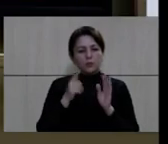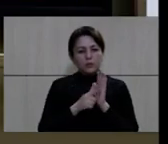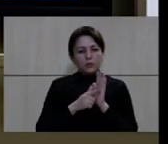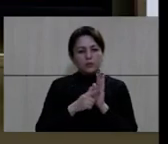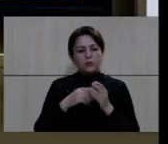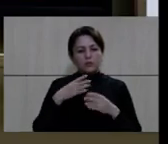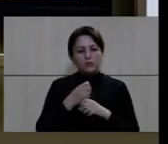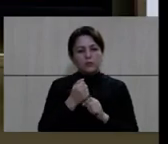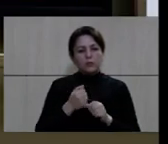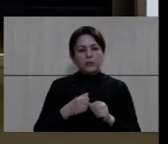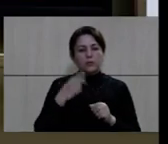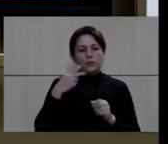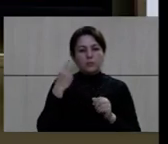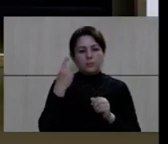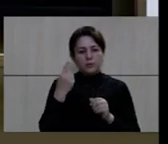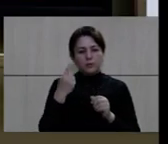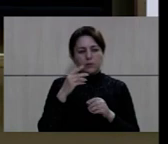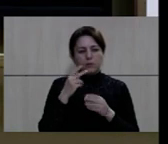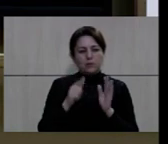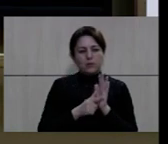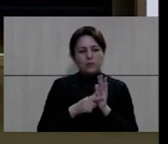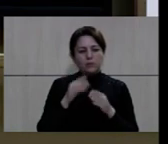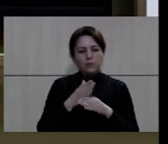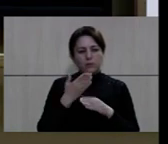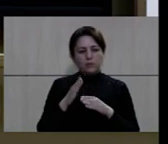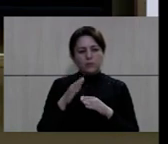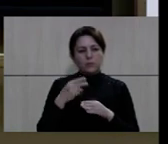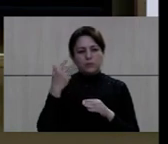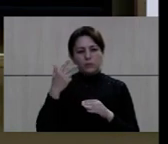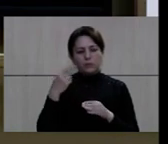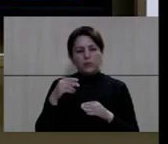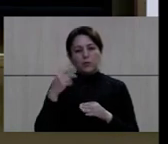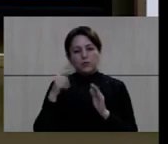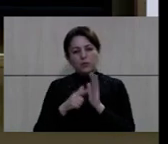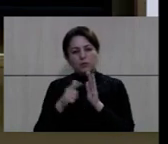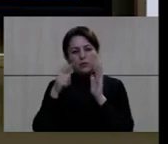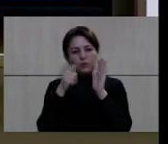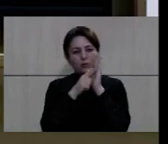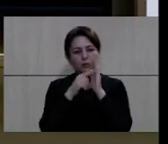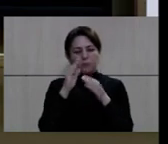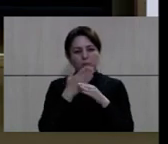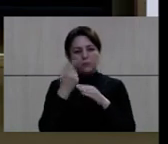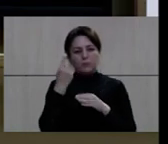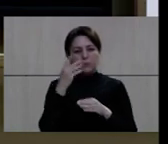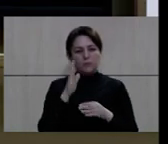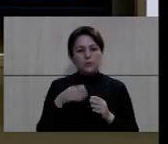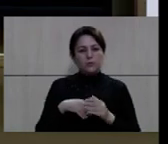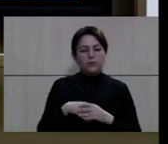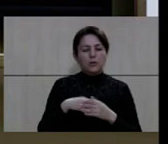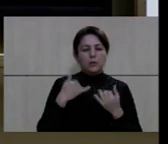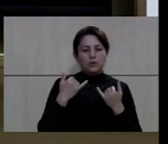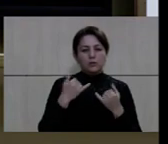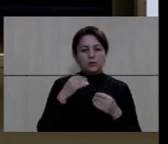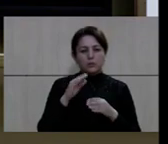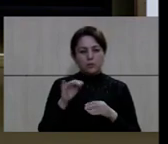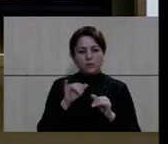qisqaradi. 21 ni 7 ga bo'lsak, 3 dan 7 ni 7 ga bo'lsak esa 1 dan. Endi